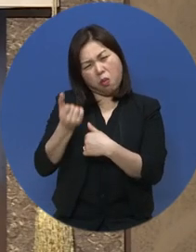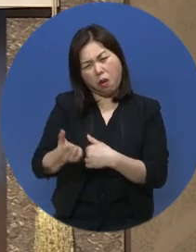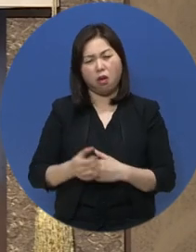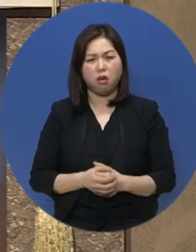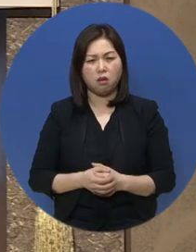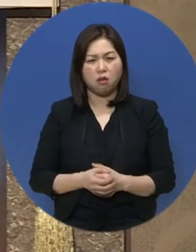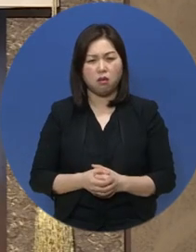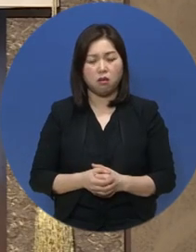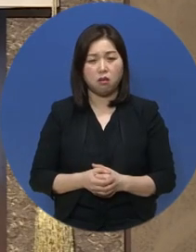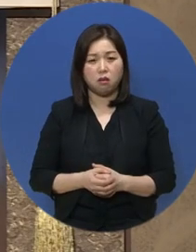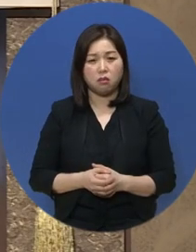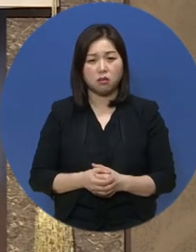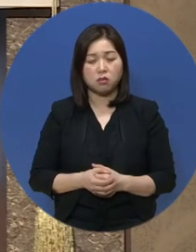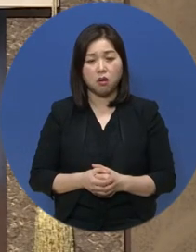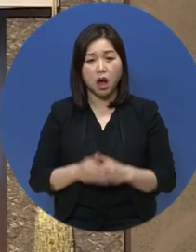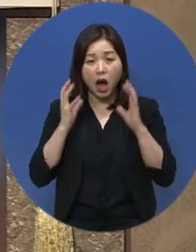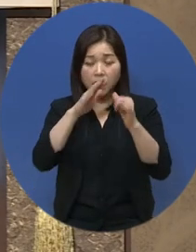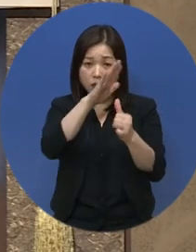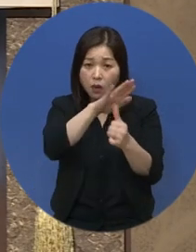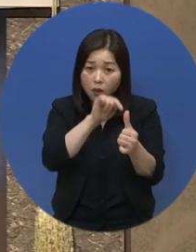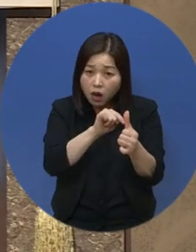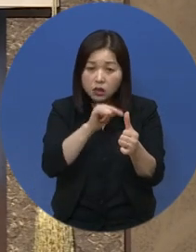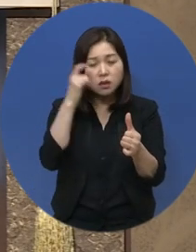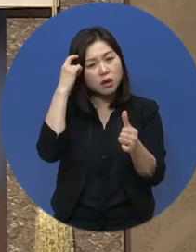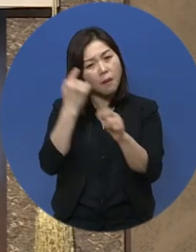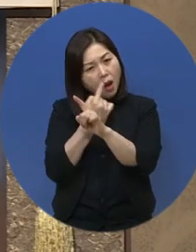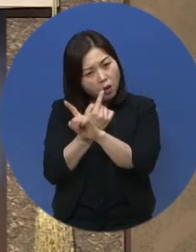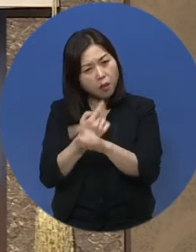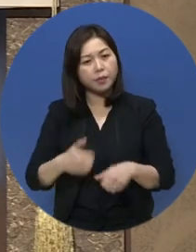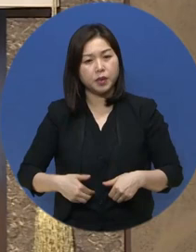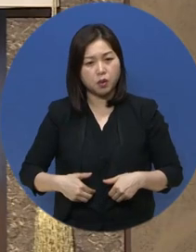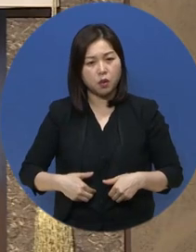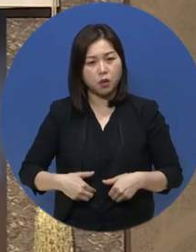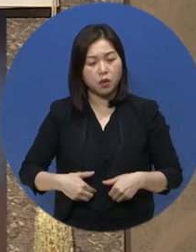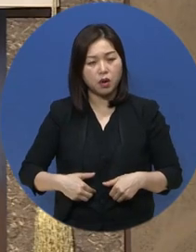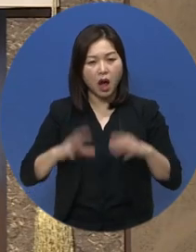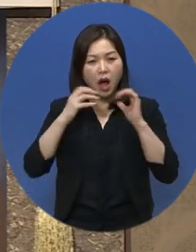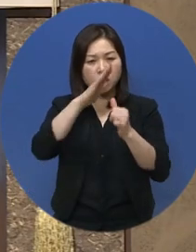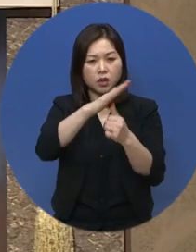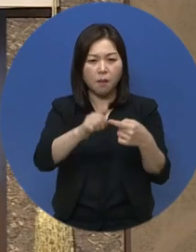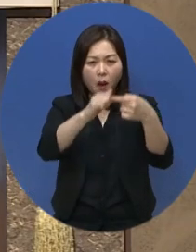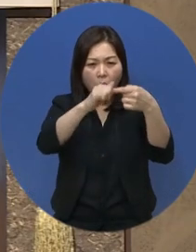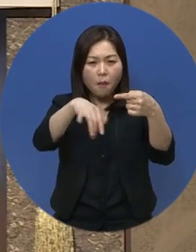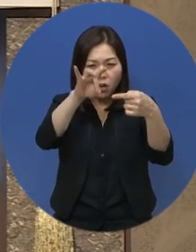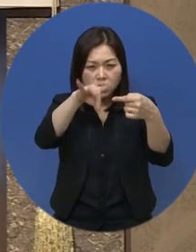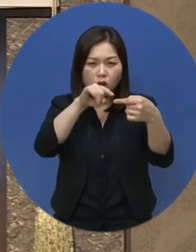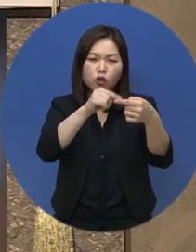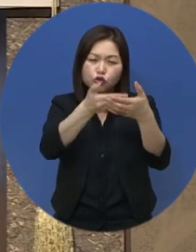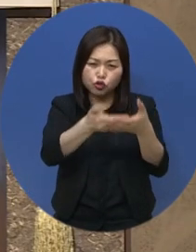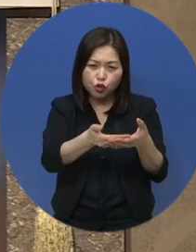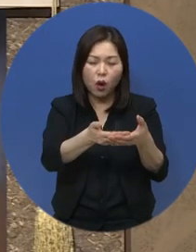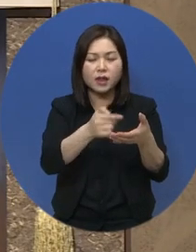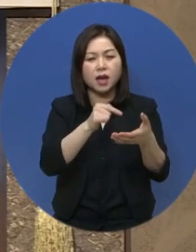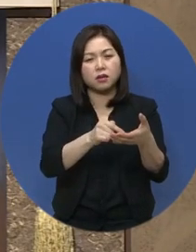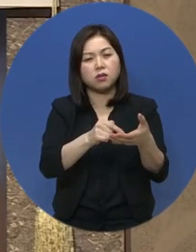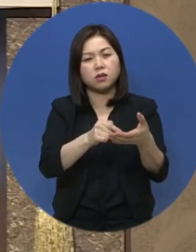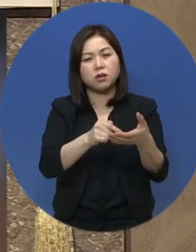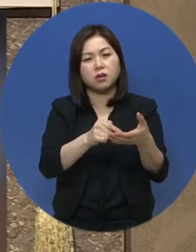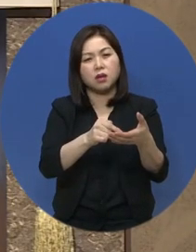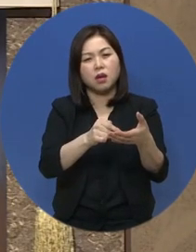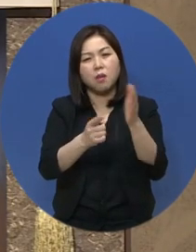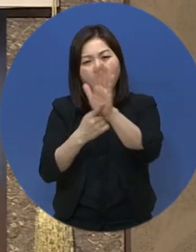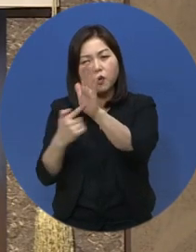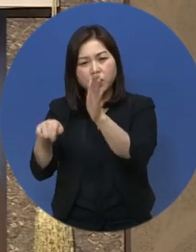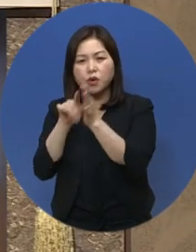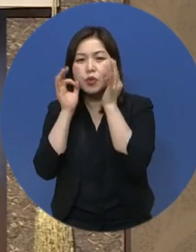우리는 아이에 대한 생각을 바꿔야 되고 또 아이들이 먼저다라는 것을 인식하기 위해서 노력할 거고요. 예. 또 이 목적을 어느